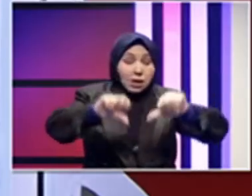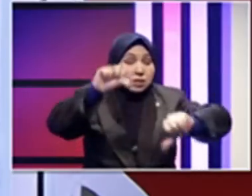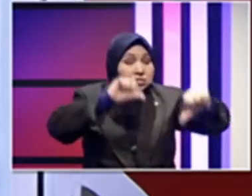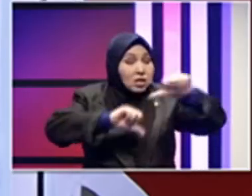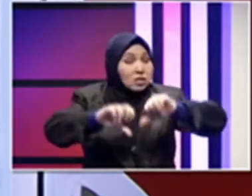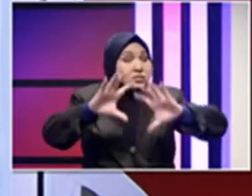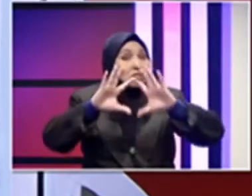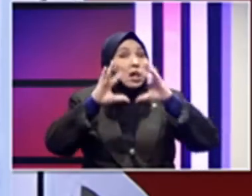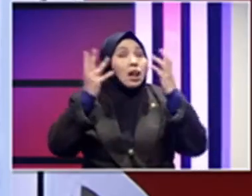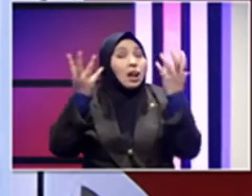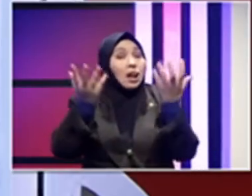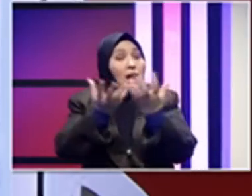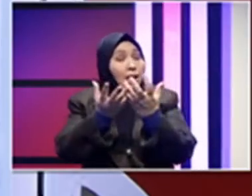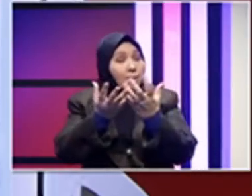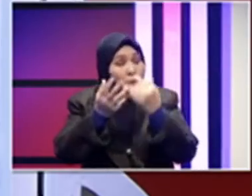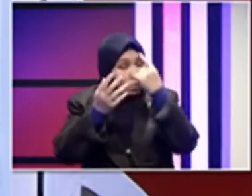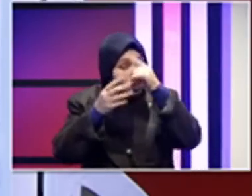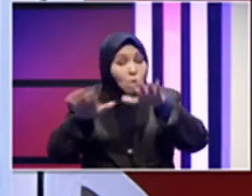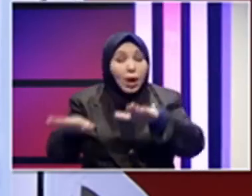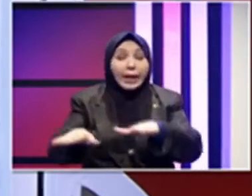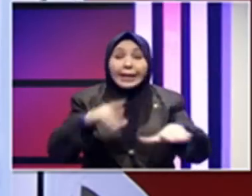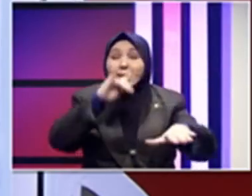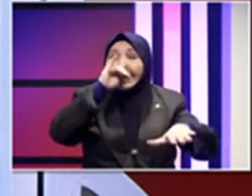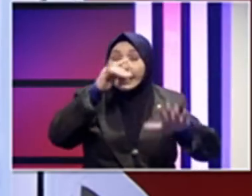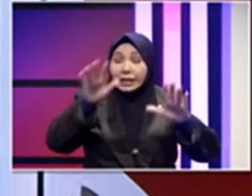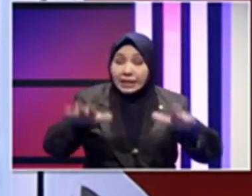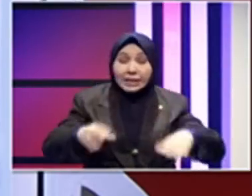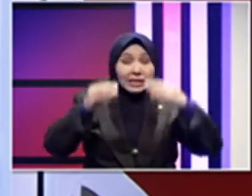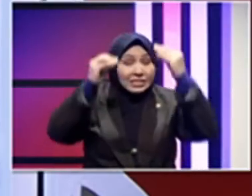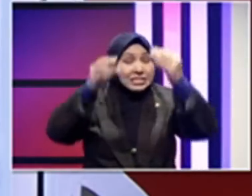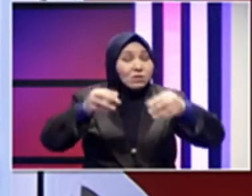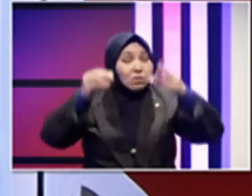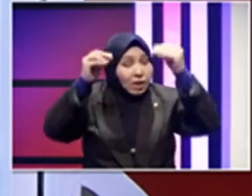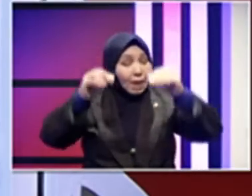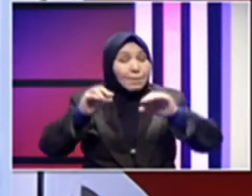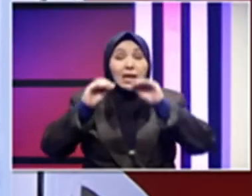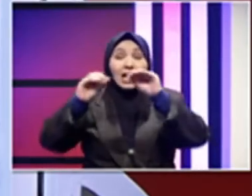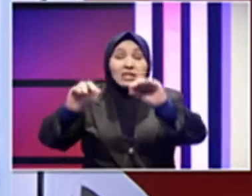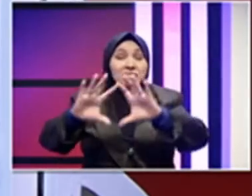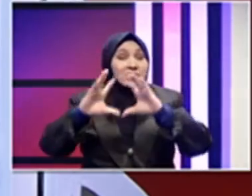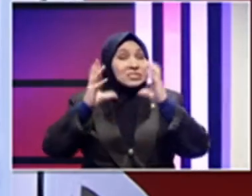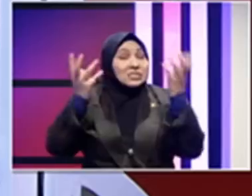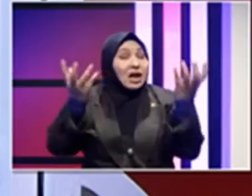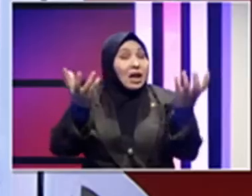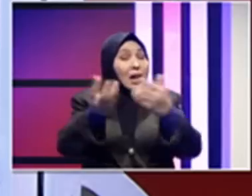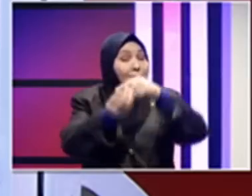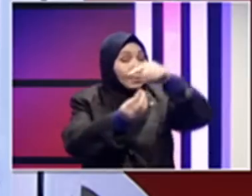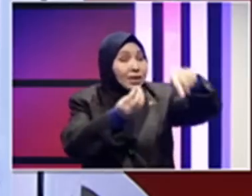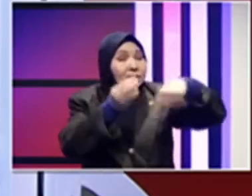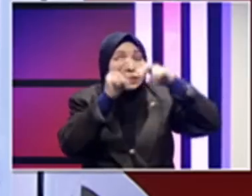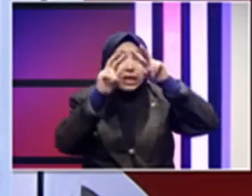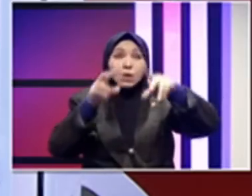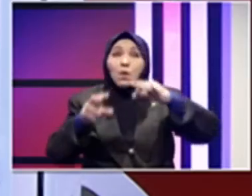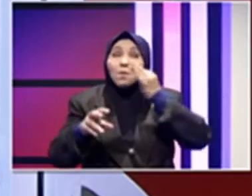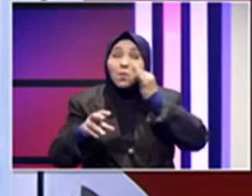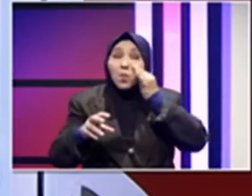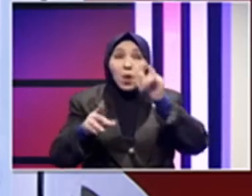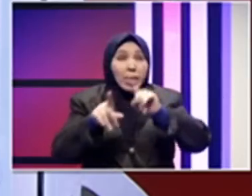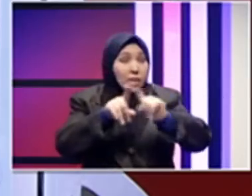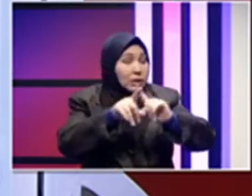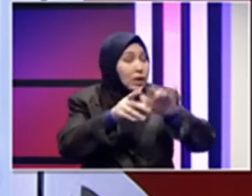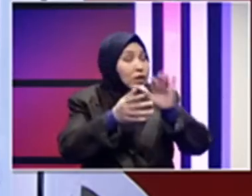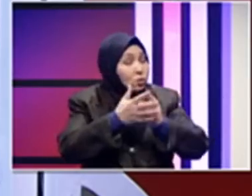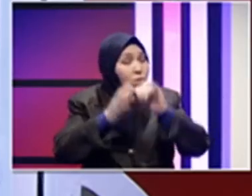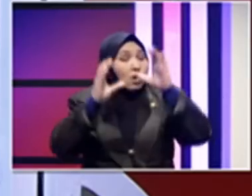sekitar. Betul. Ya. Jadi bagi adik-adik, bagi cikgu-cikgu yang mengajar alam sekitar, ya, bila kita bawa kepada tengok buah apa sebagainya,